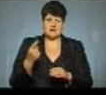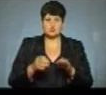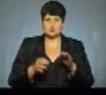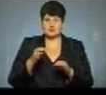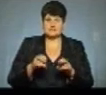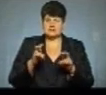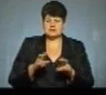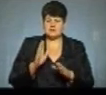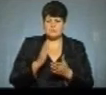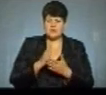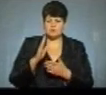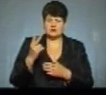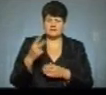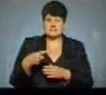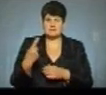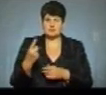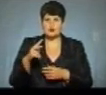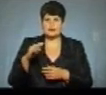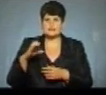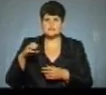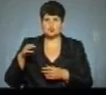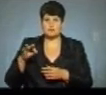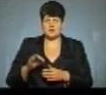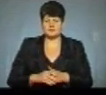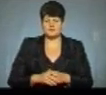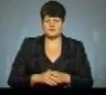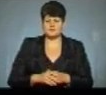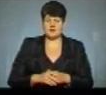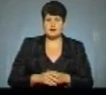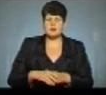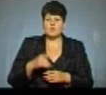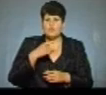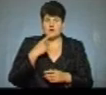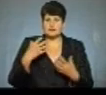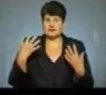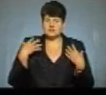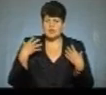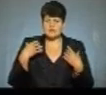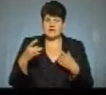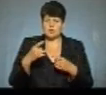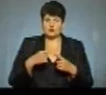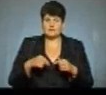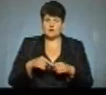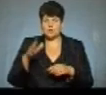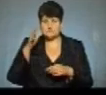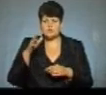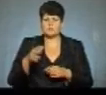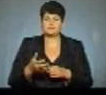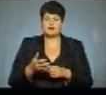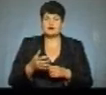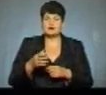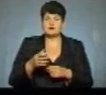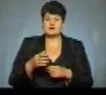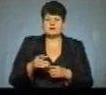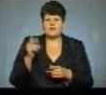засідання має відбутися 21 листопада, повідомив Юрій Роман. За словами начальниці районного відділу освіти Любові